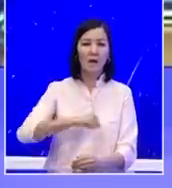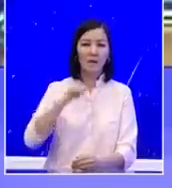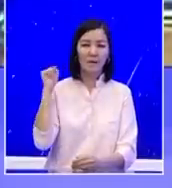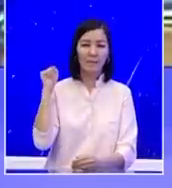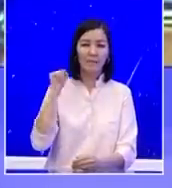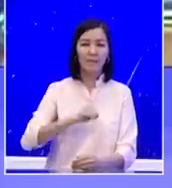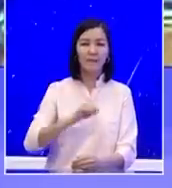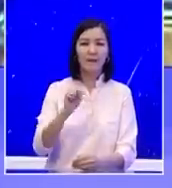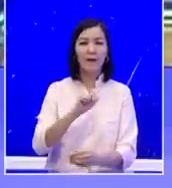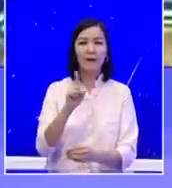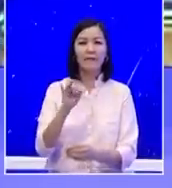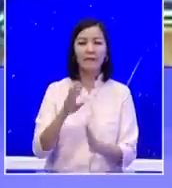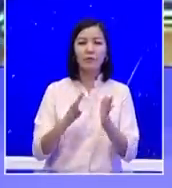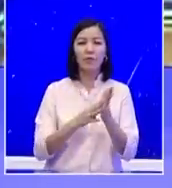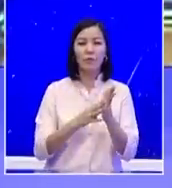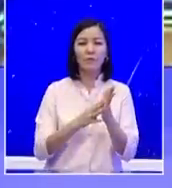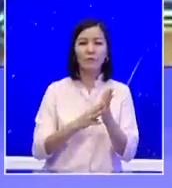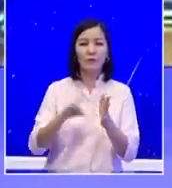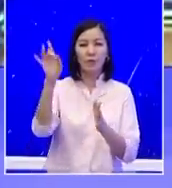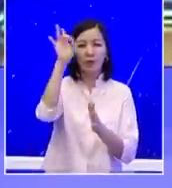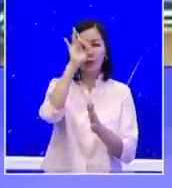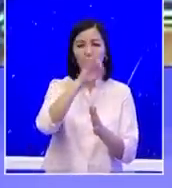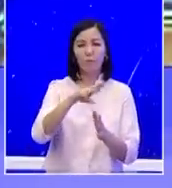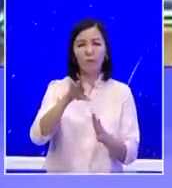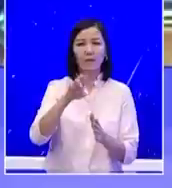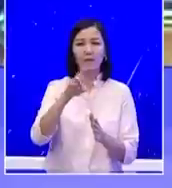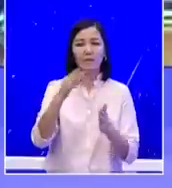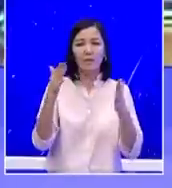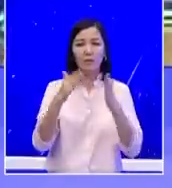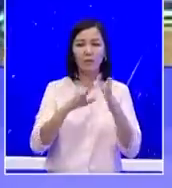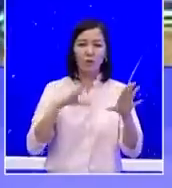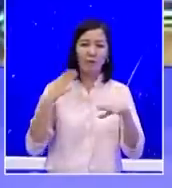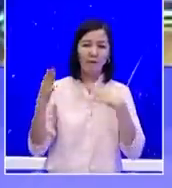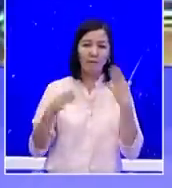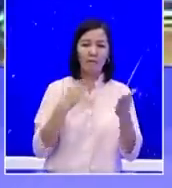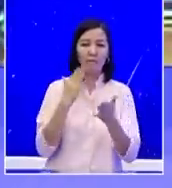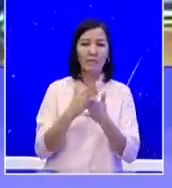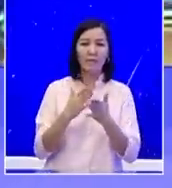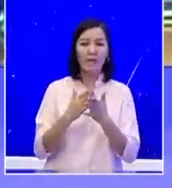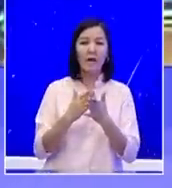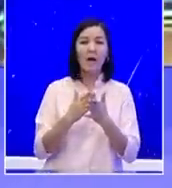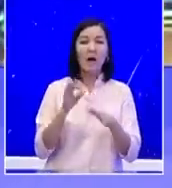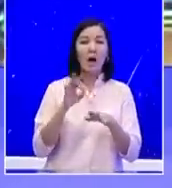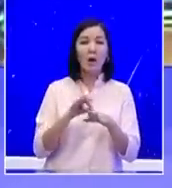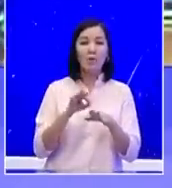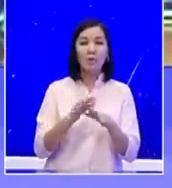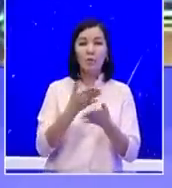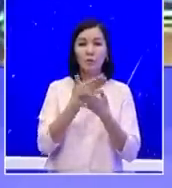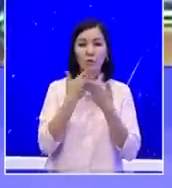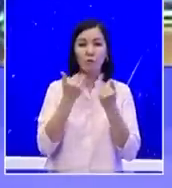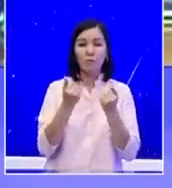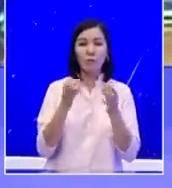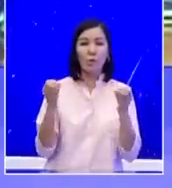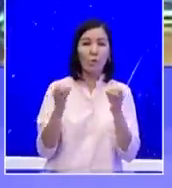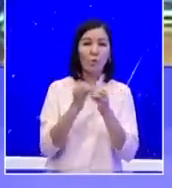Армрестлингтен Азияның 9 мәрте чемпионы Абдуәли Тастанов қазір үйде дайындалып жатыр. Қауіпті індет болмағанда құрлықтық жарыста